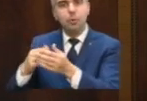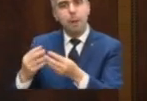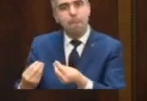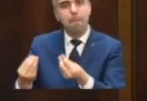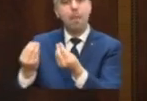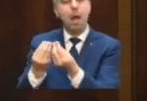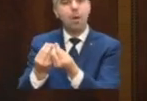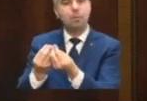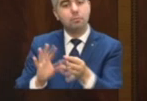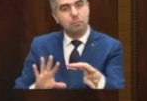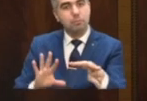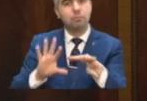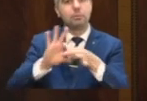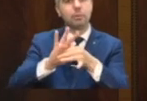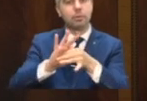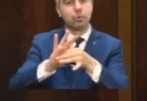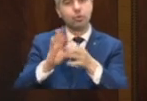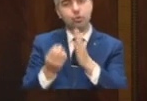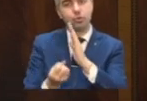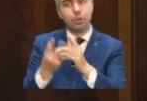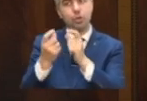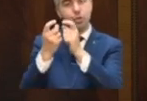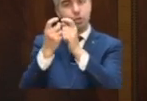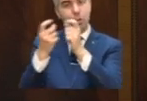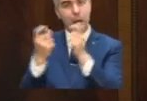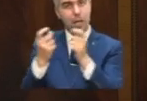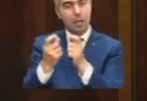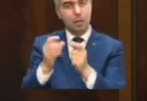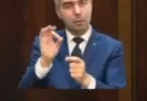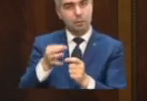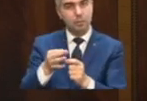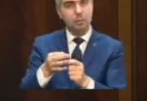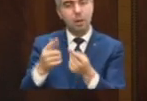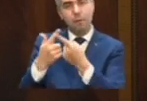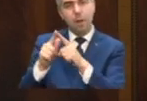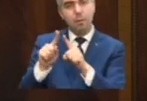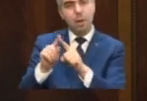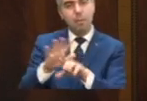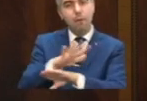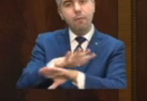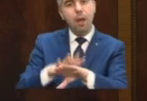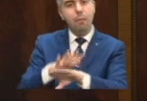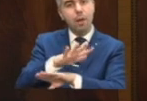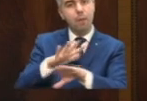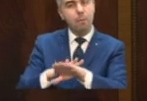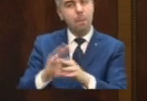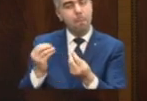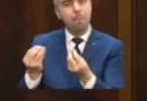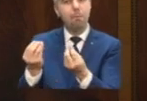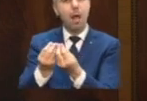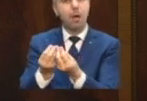تعاون وشراكات بين المؤسسات العمومية والمقاولات، ويمكن هنا أن تلعب المجالس الجهات دور أساسي في هذا